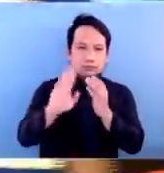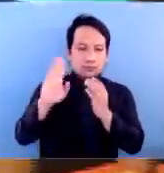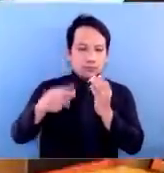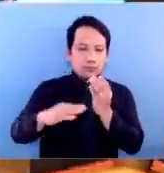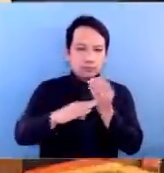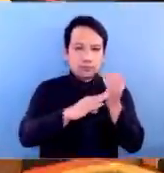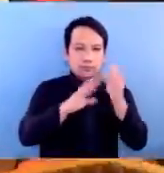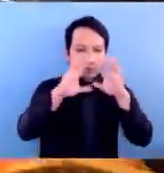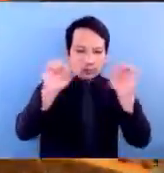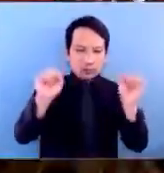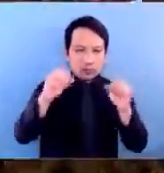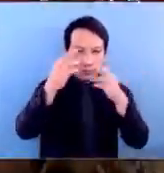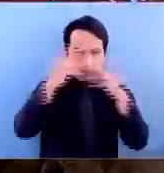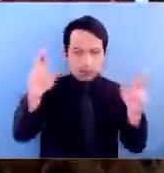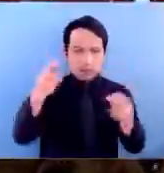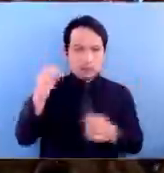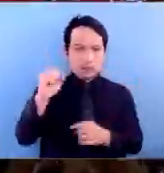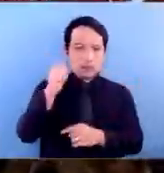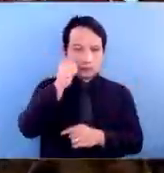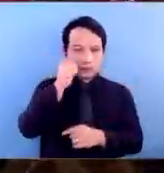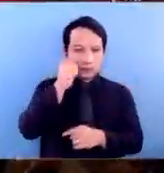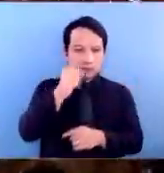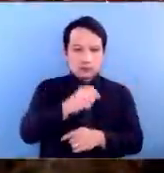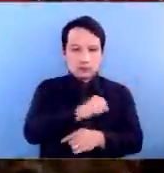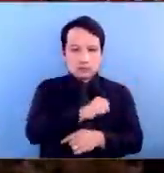Sara Duterte nitong weekend.